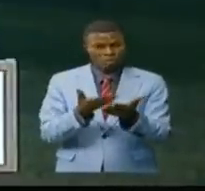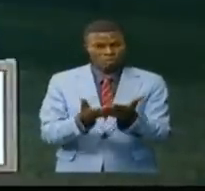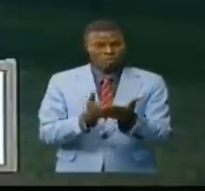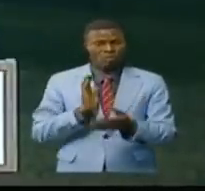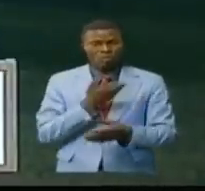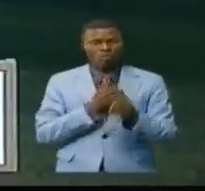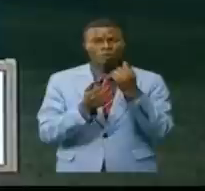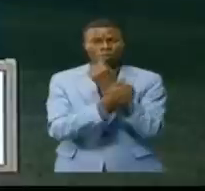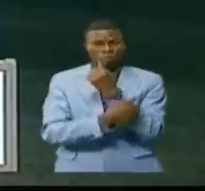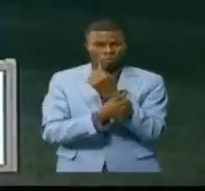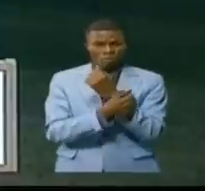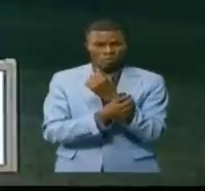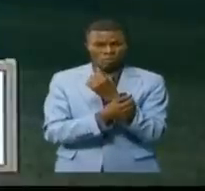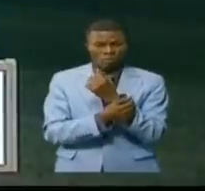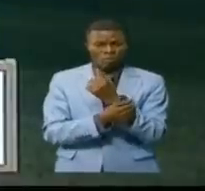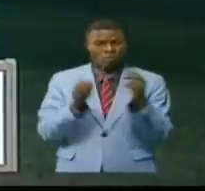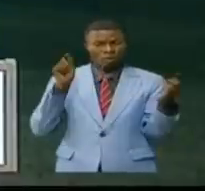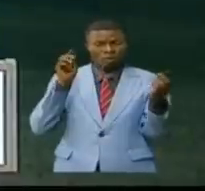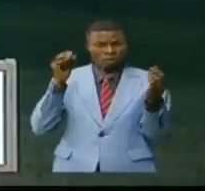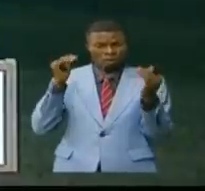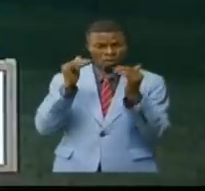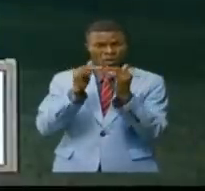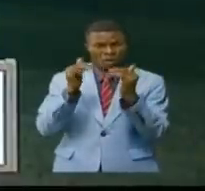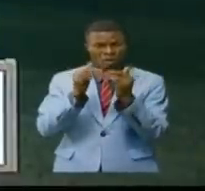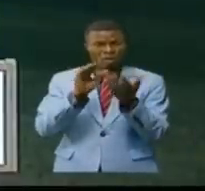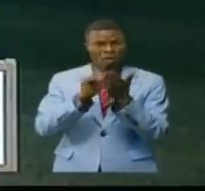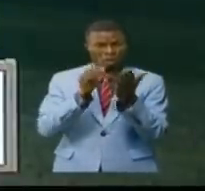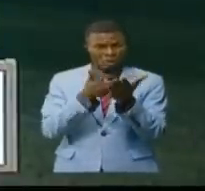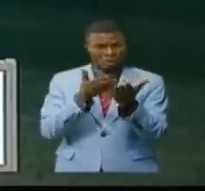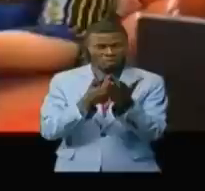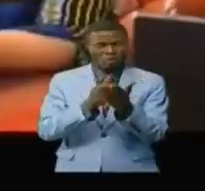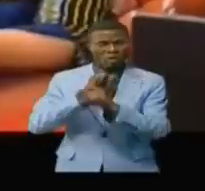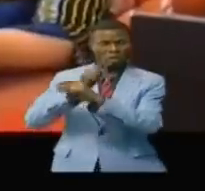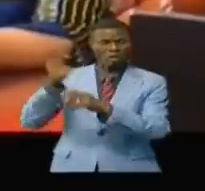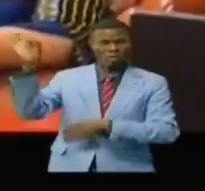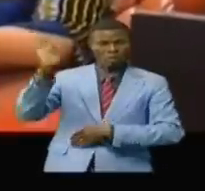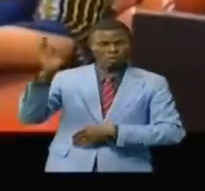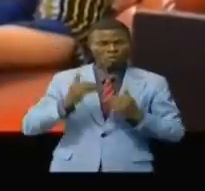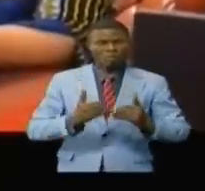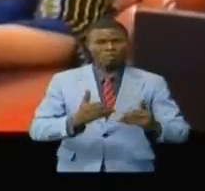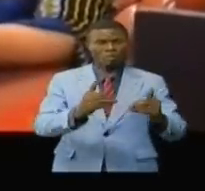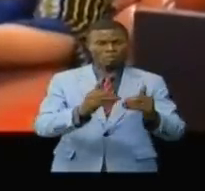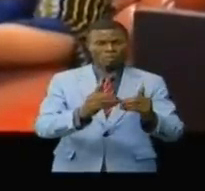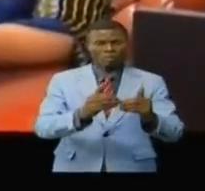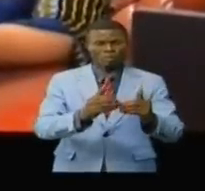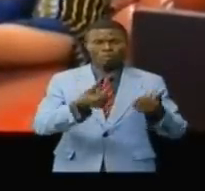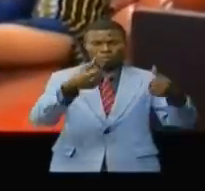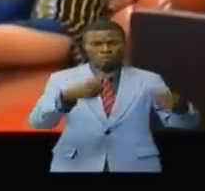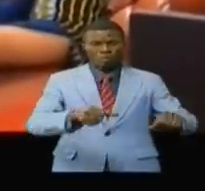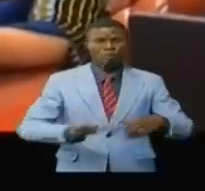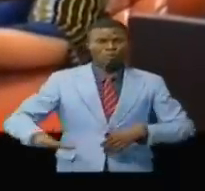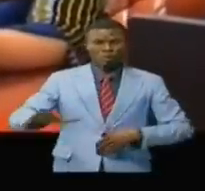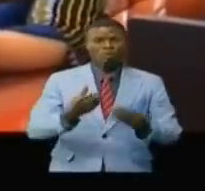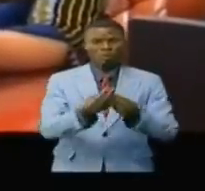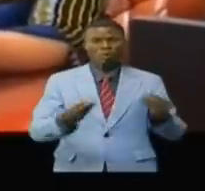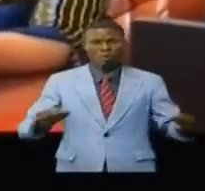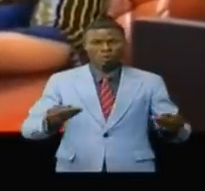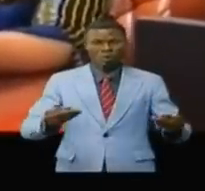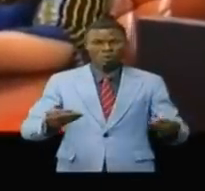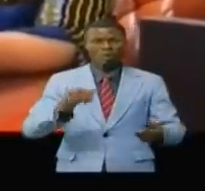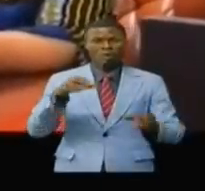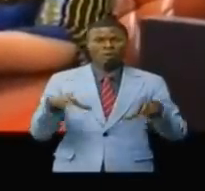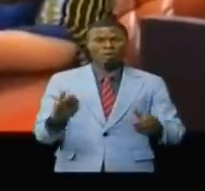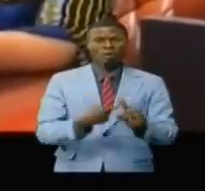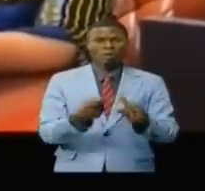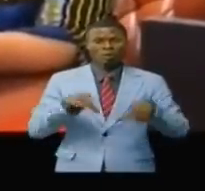notre pays d'atteindre ses objectifs en préservant ses forêts et en continuant de demeurer les pays solutions d'abord pour les